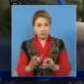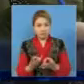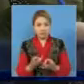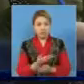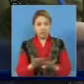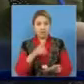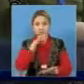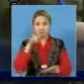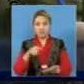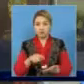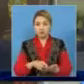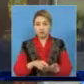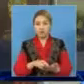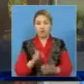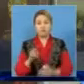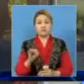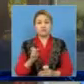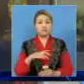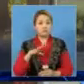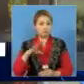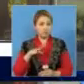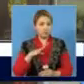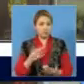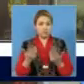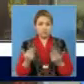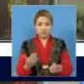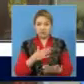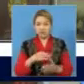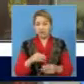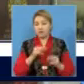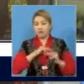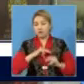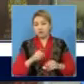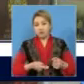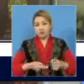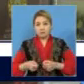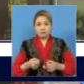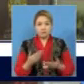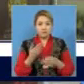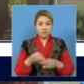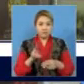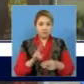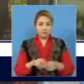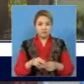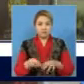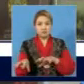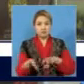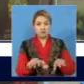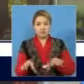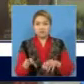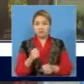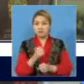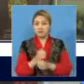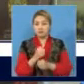сіздің сұрағыңыз осы мына баяғы аудитор, ревизорлар туралы болды ғой. Әрине, олар да жұмыстарын өздерің атқарып жатыр. Енді мысалы біз сыбайлас жемқорлықты іс қозғау